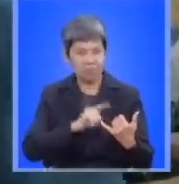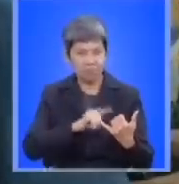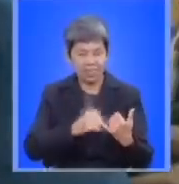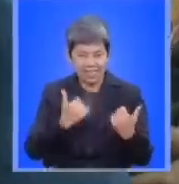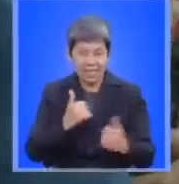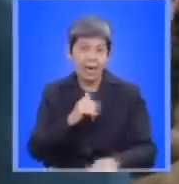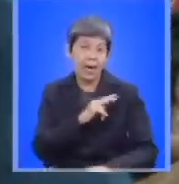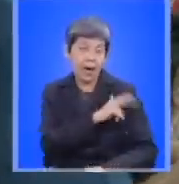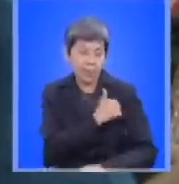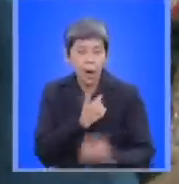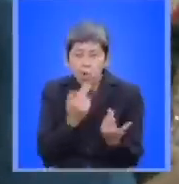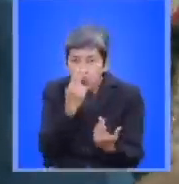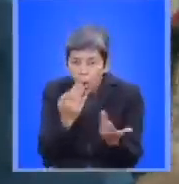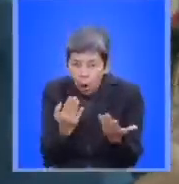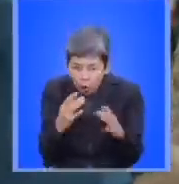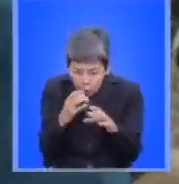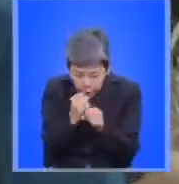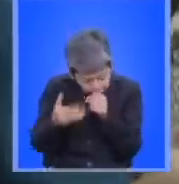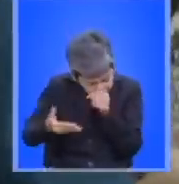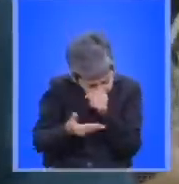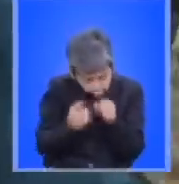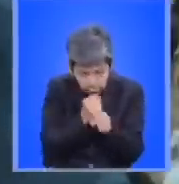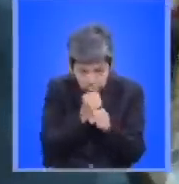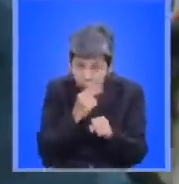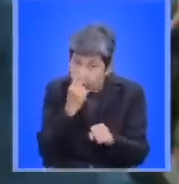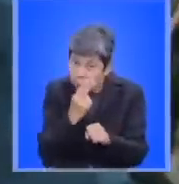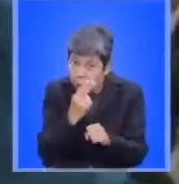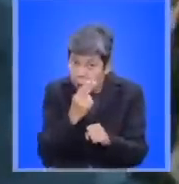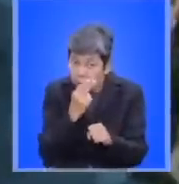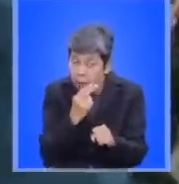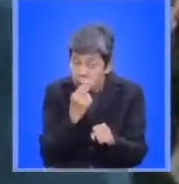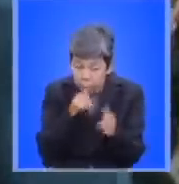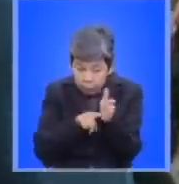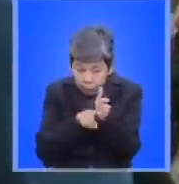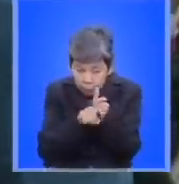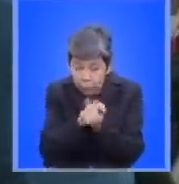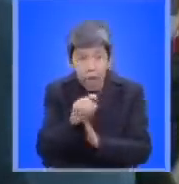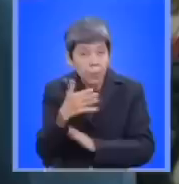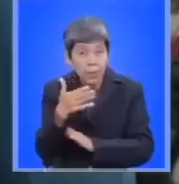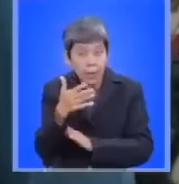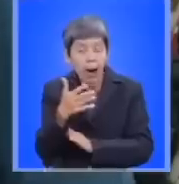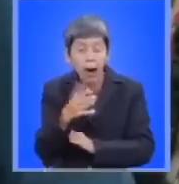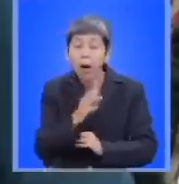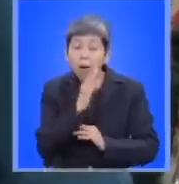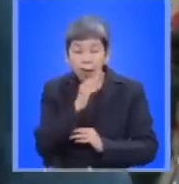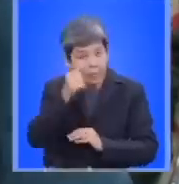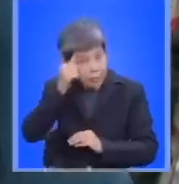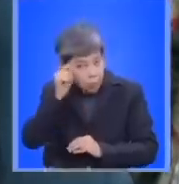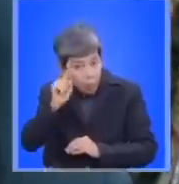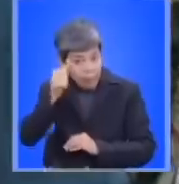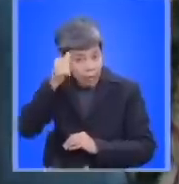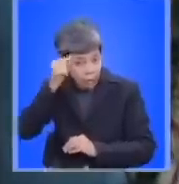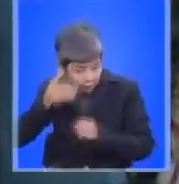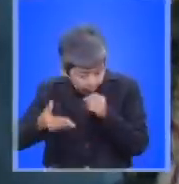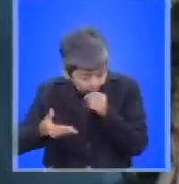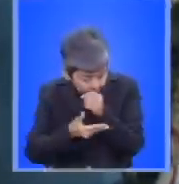อนนี้แค่รอผลว่าถ้าเกิดว่าผลตรวจไม่เจอเชื้อนะครับถ้าเกิดว่า2วันไม่เจอเชื้